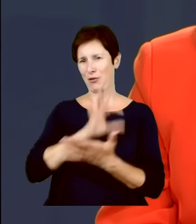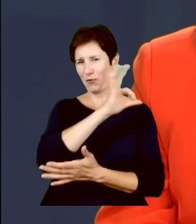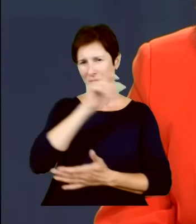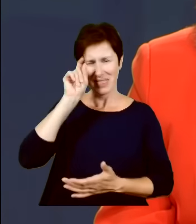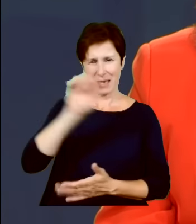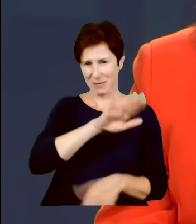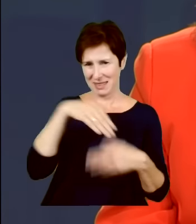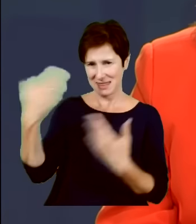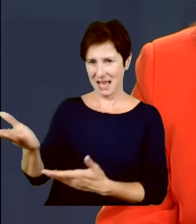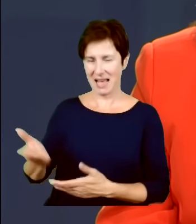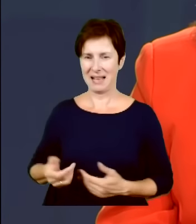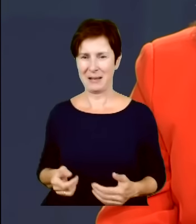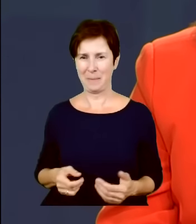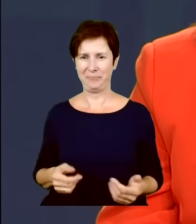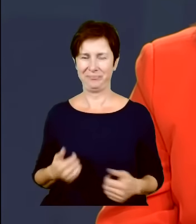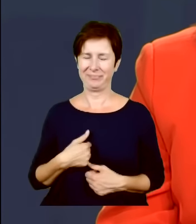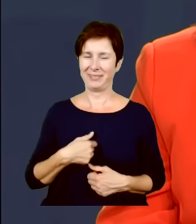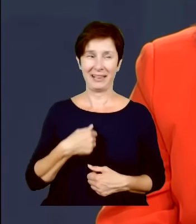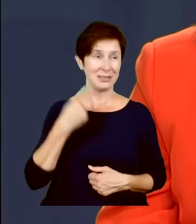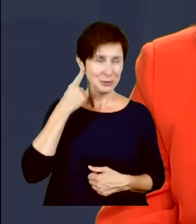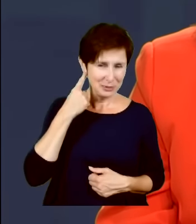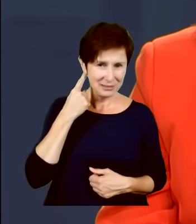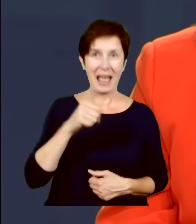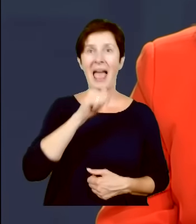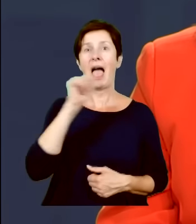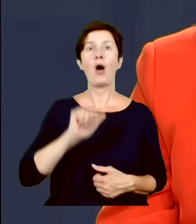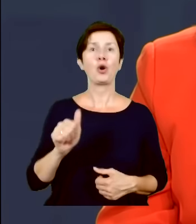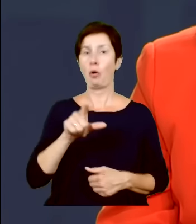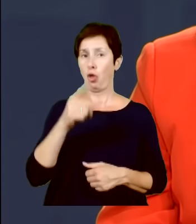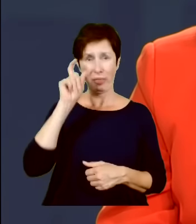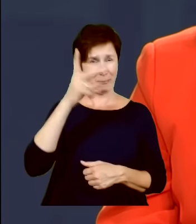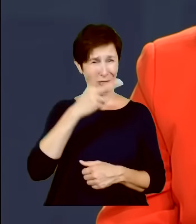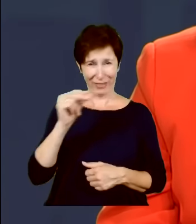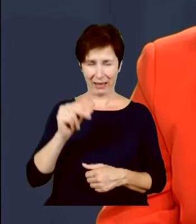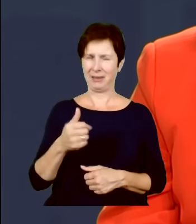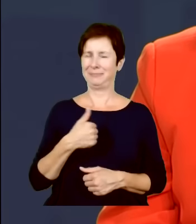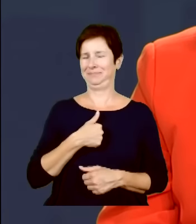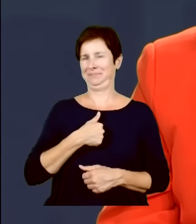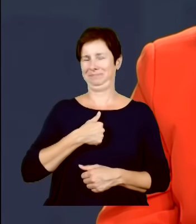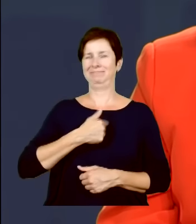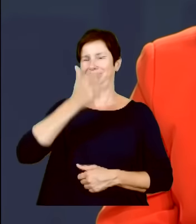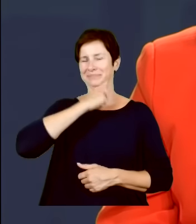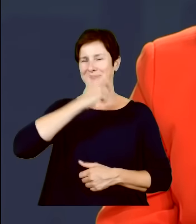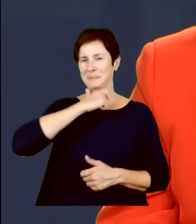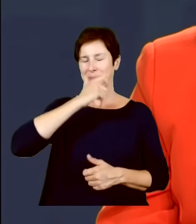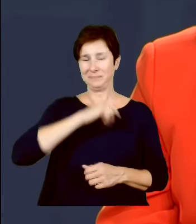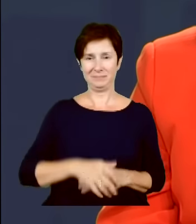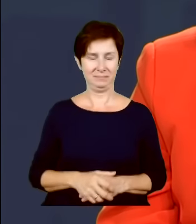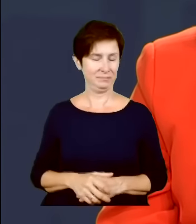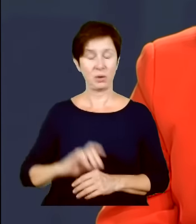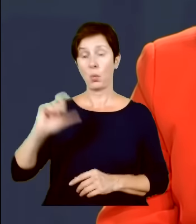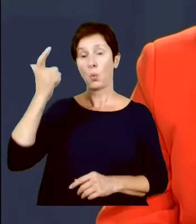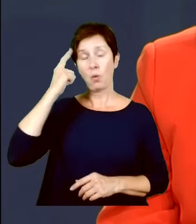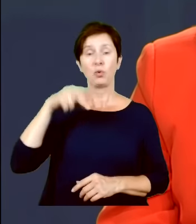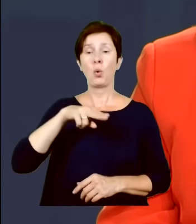aż budzi to mój uśmiech jak ktoś mówi że Europa to nie Niemcy Oczywiście że Europa szczególnie Unia Europejska